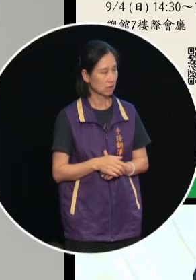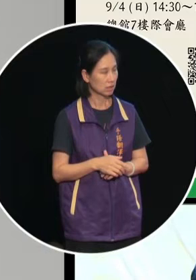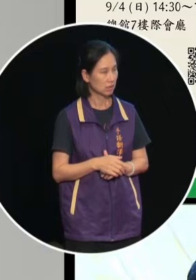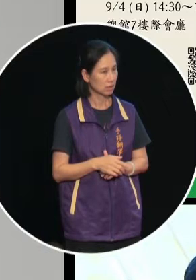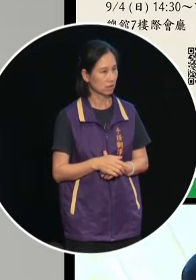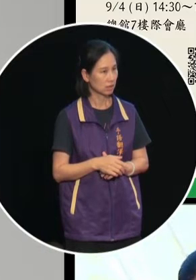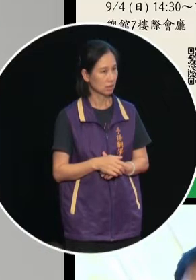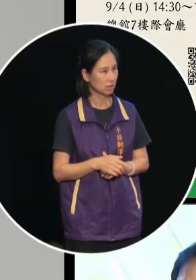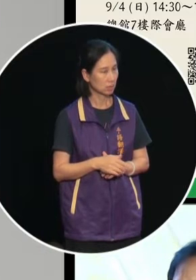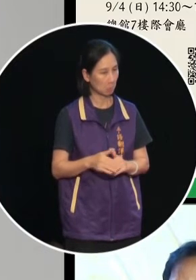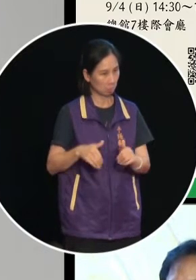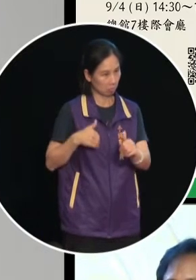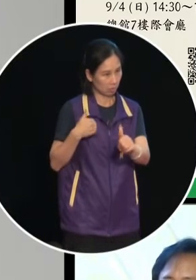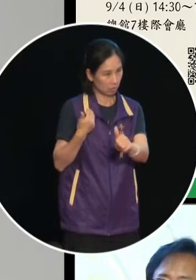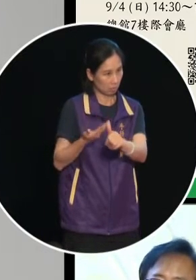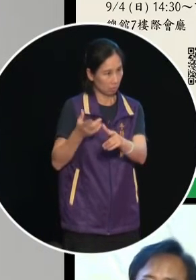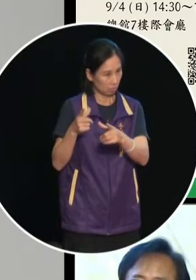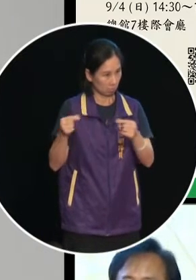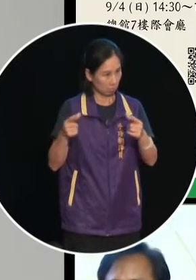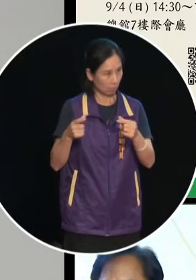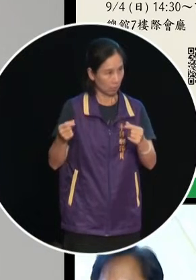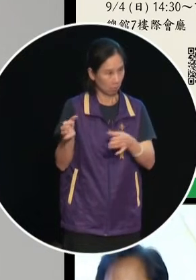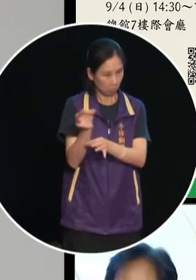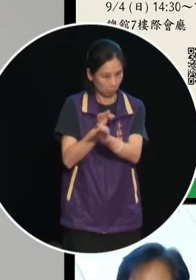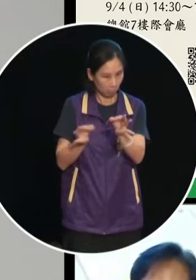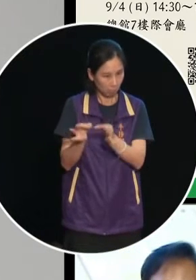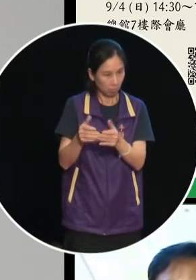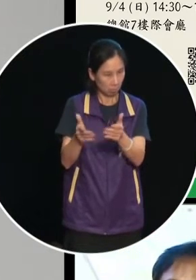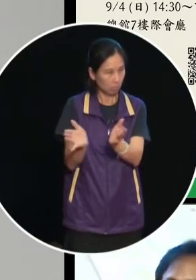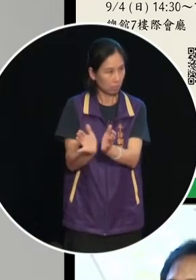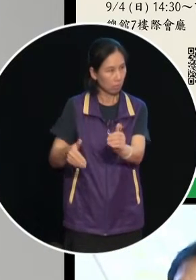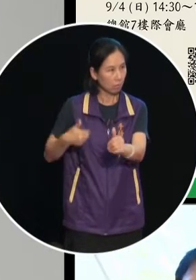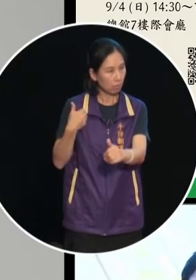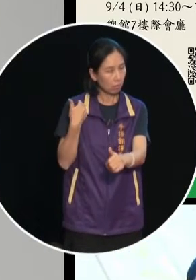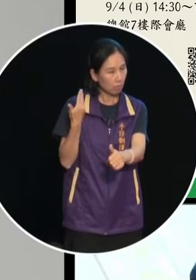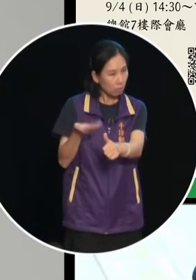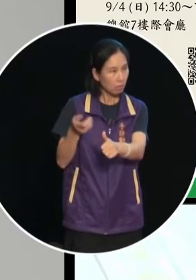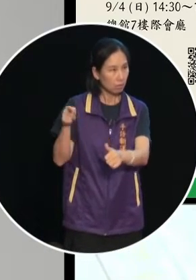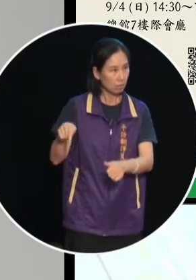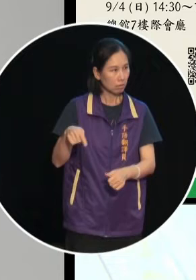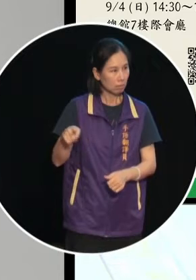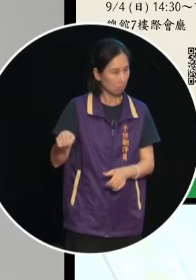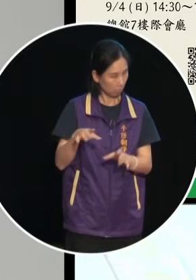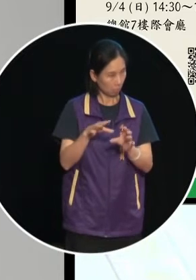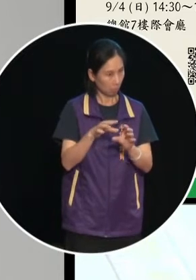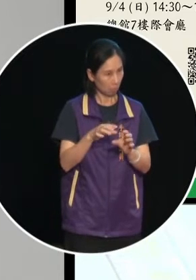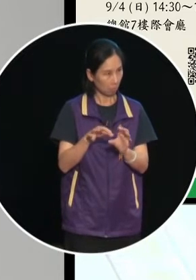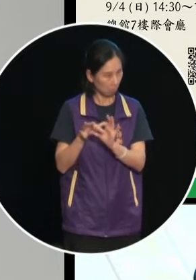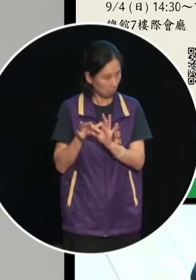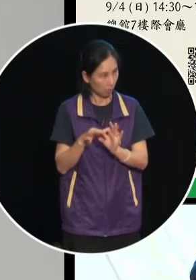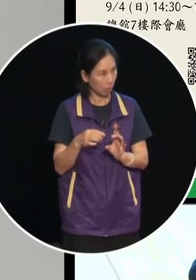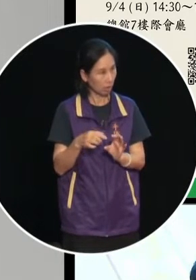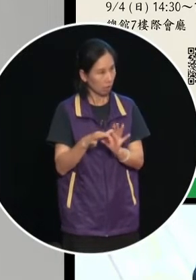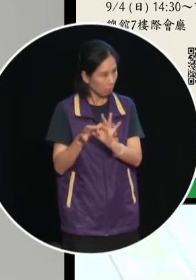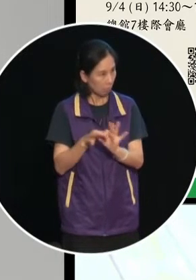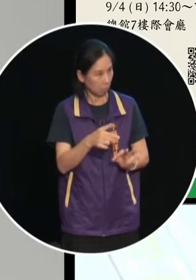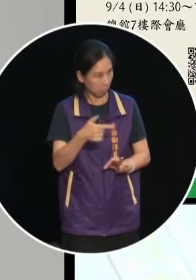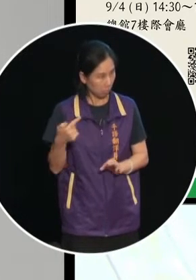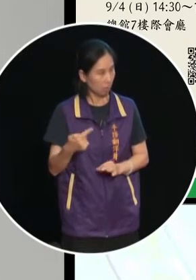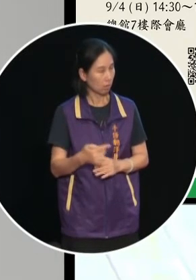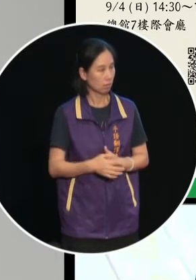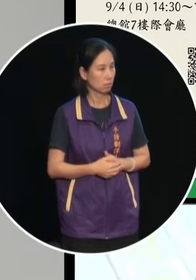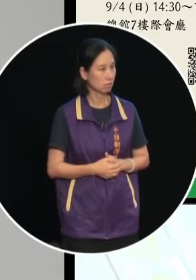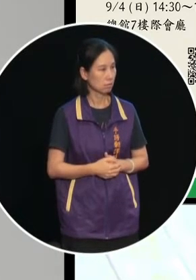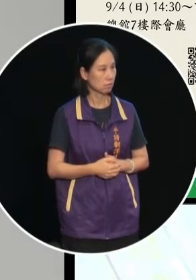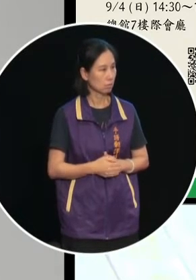给日本的经济界带来很大的关心，因为没有半导体，没有制